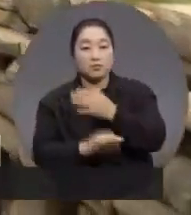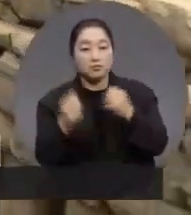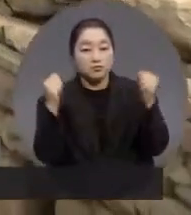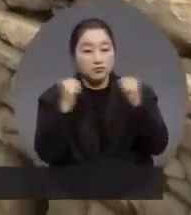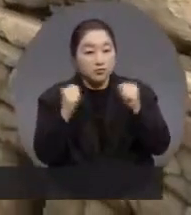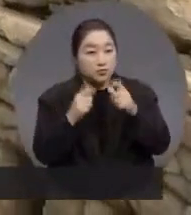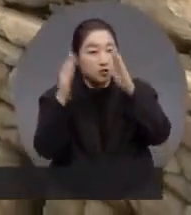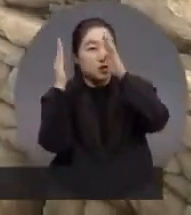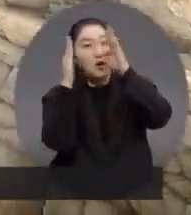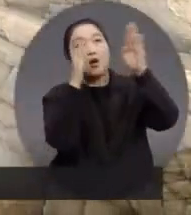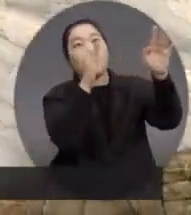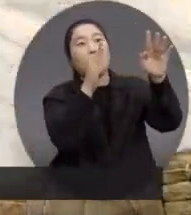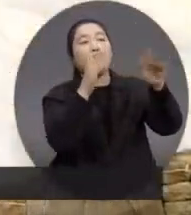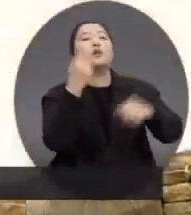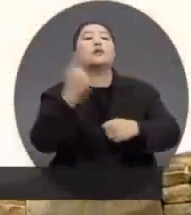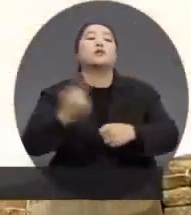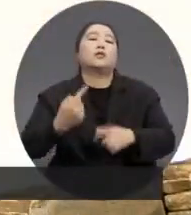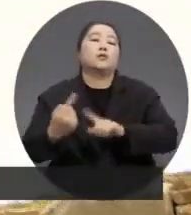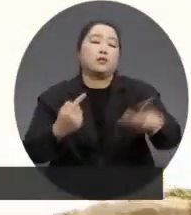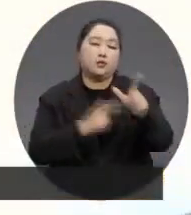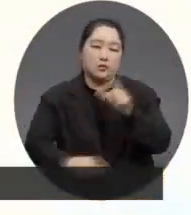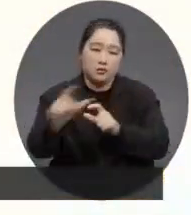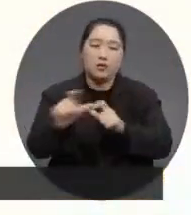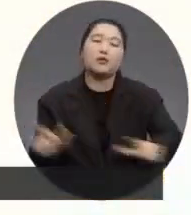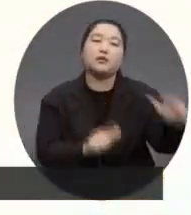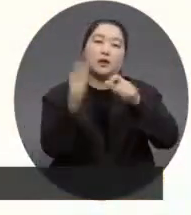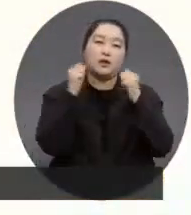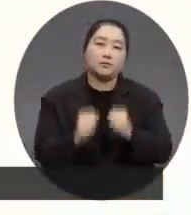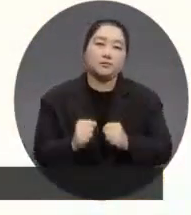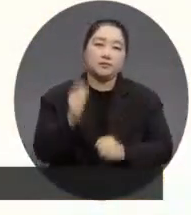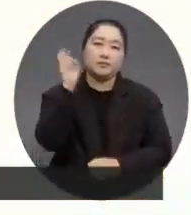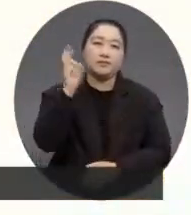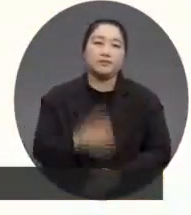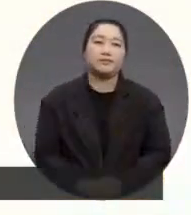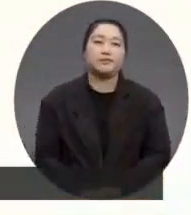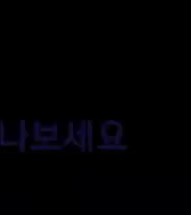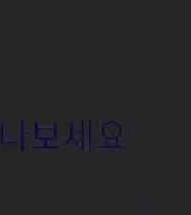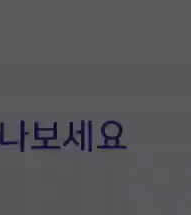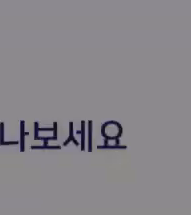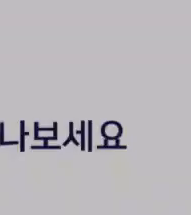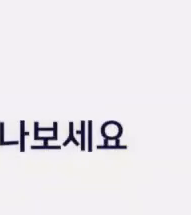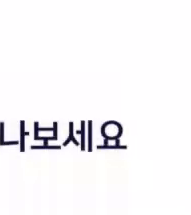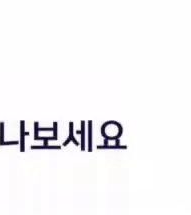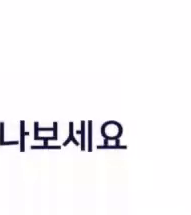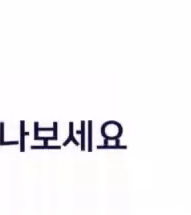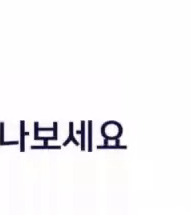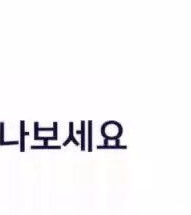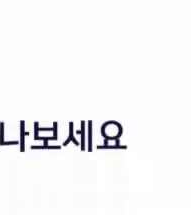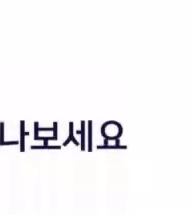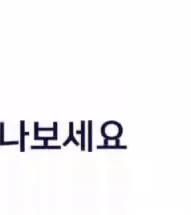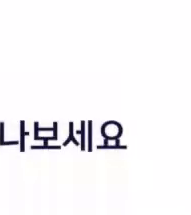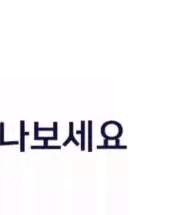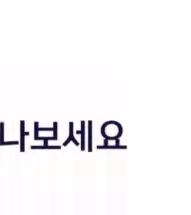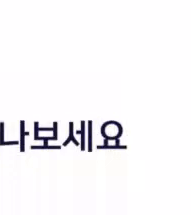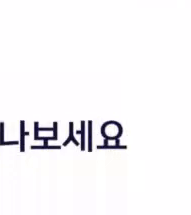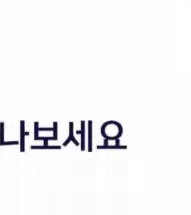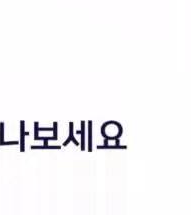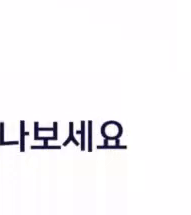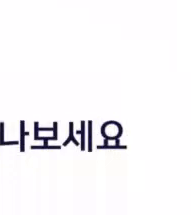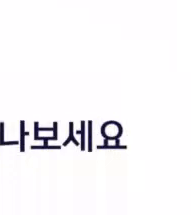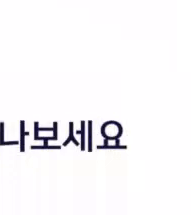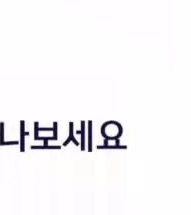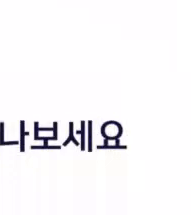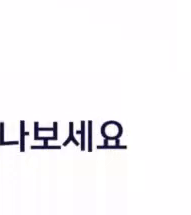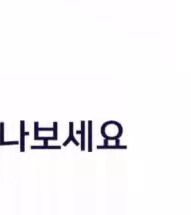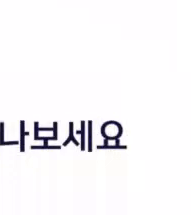다시 1000년을 기약합니다. MBC 뉴스 이승준입니다.